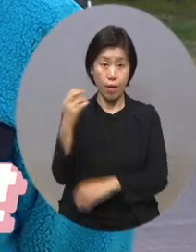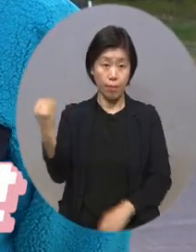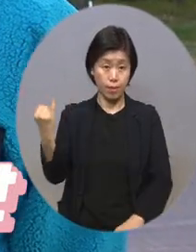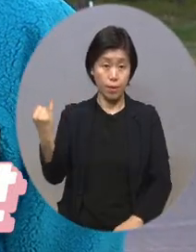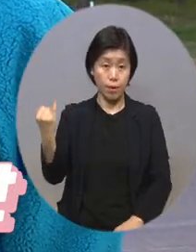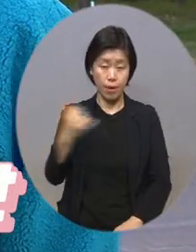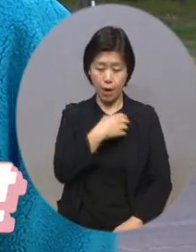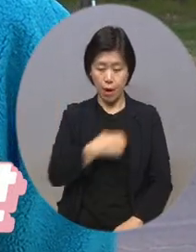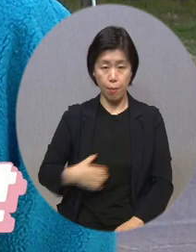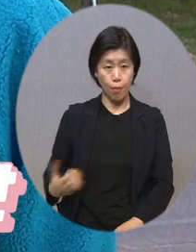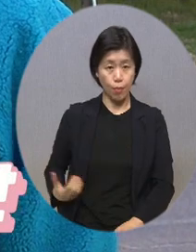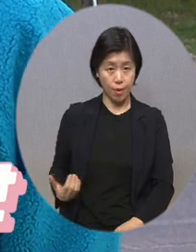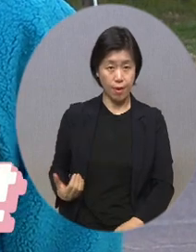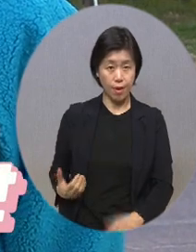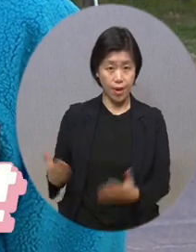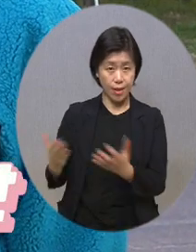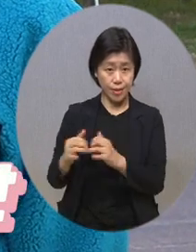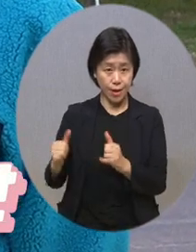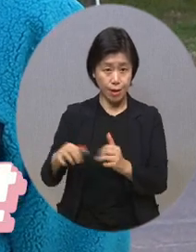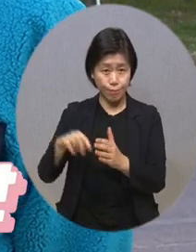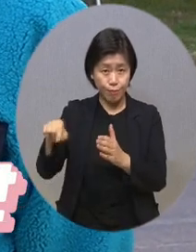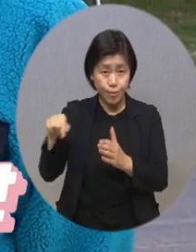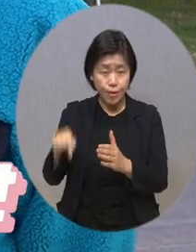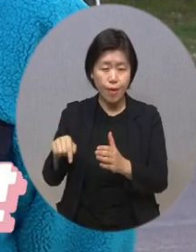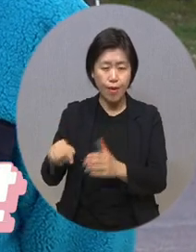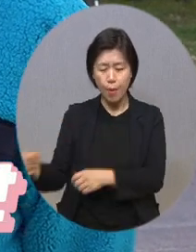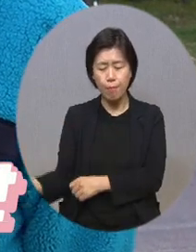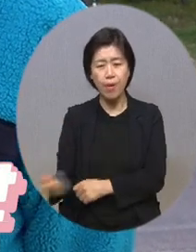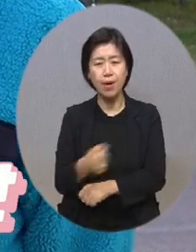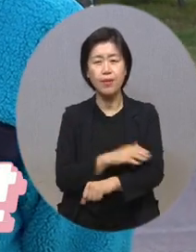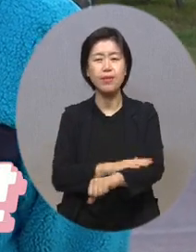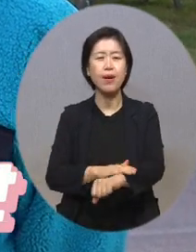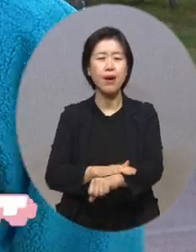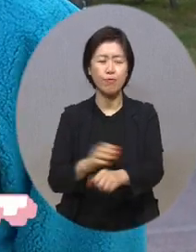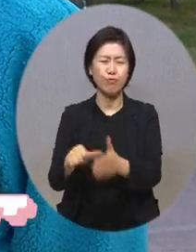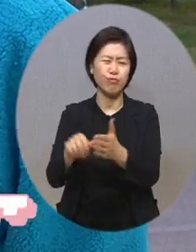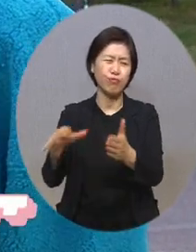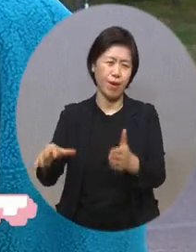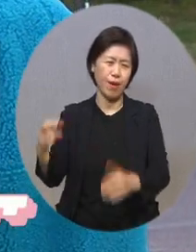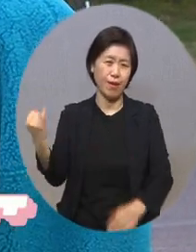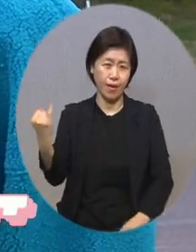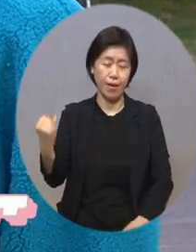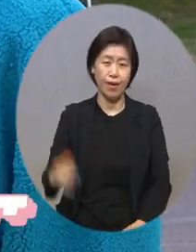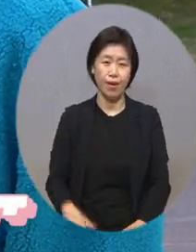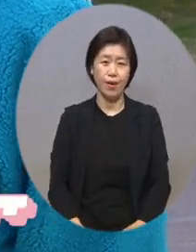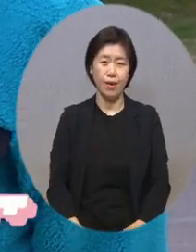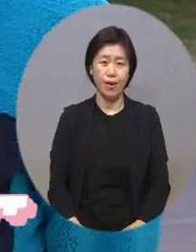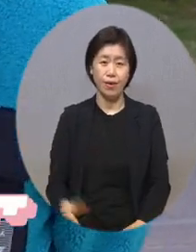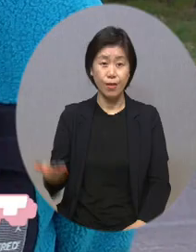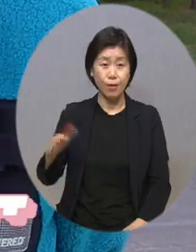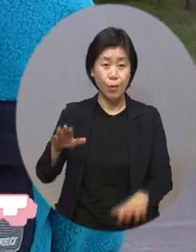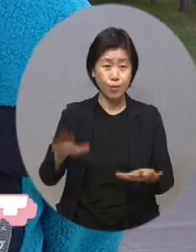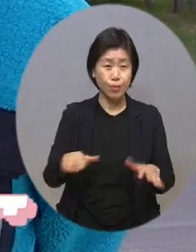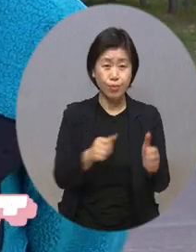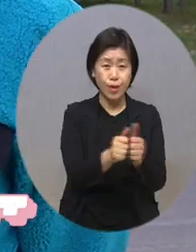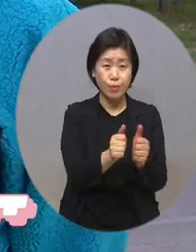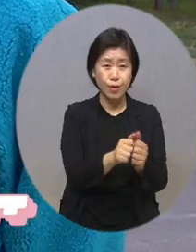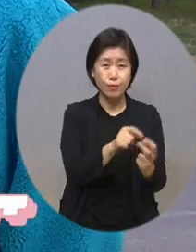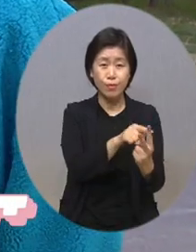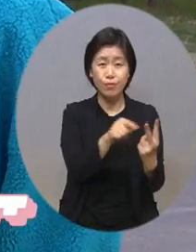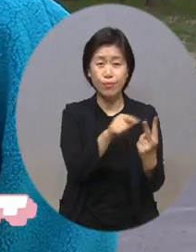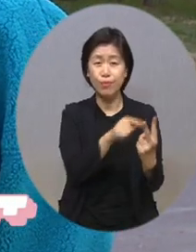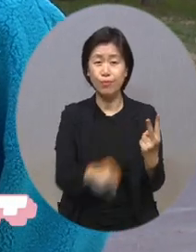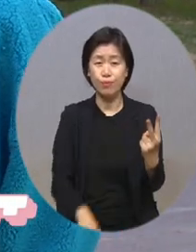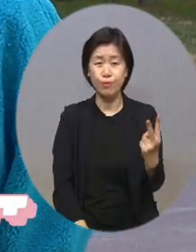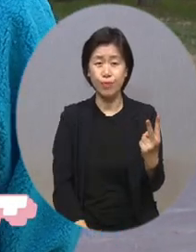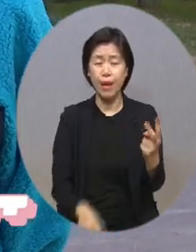여자 그 무대 분들에서 굉장히 잘 치기로 유명한데 네. 명훈군과 김유균의 명훈군이